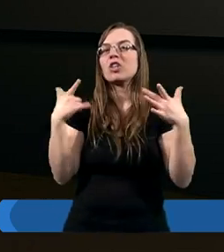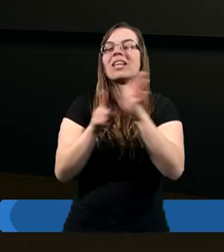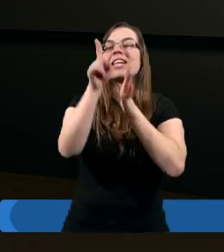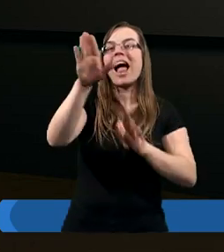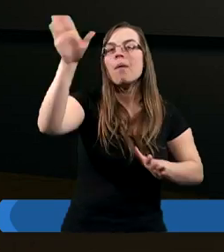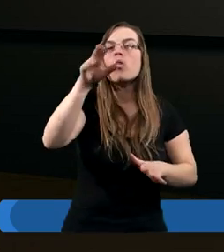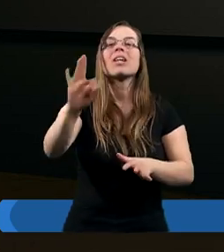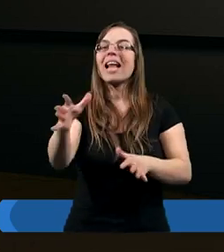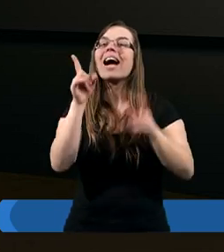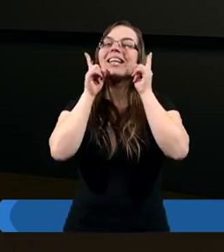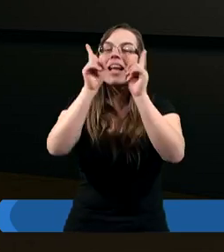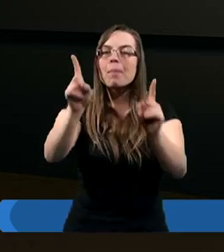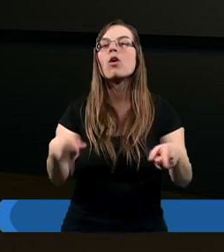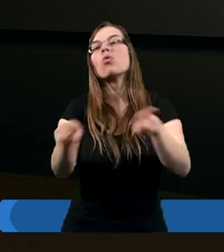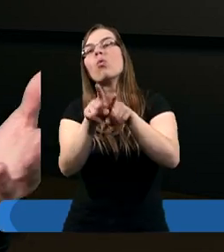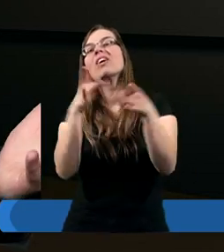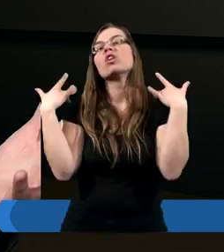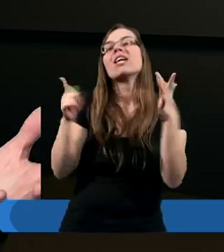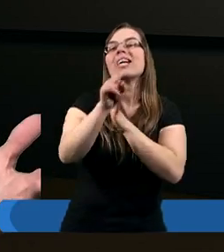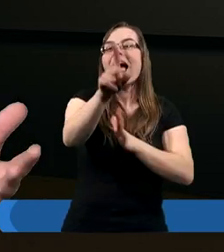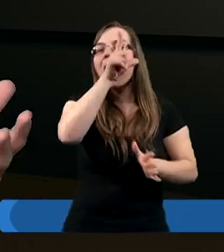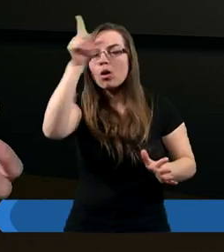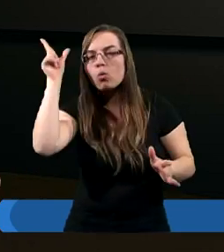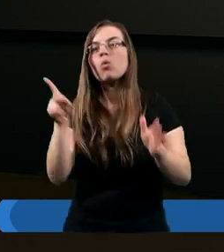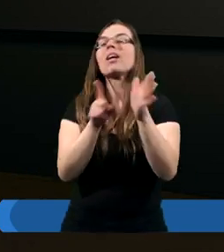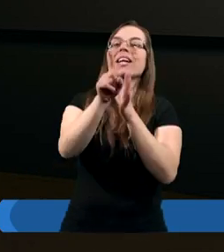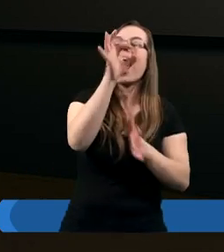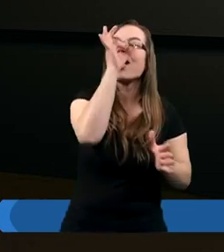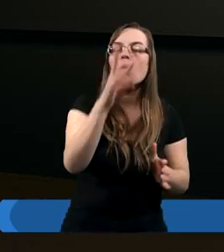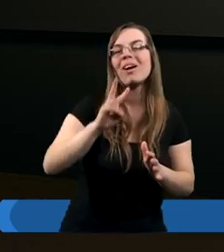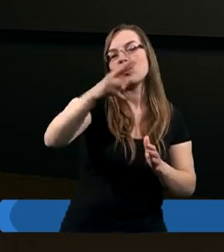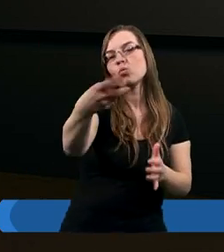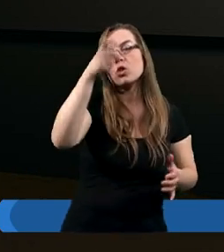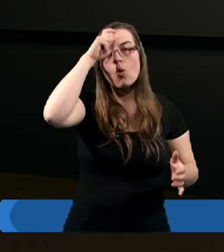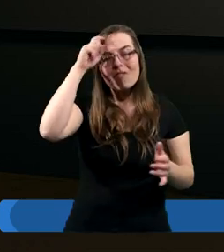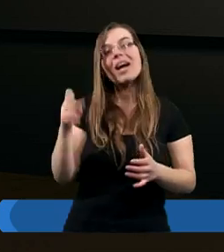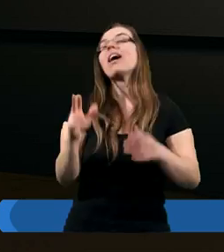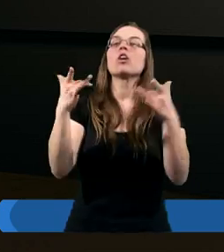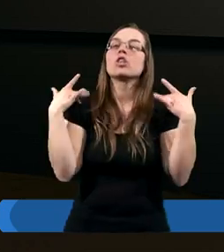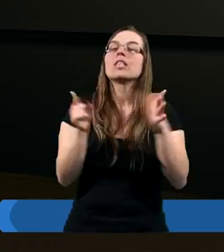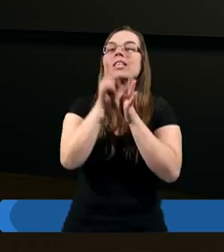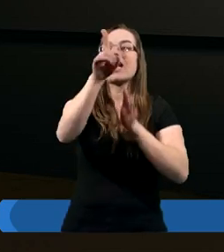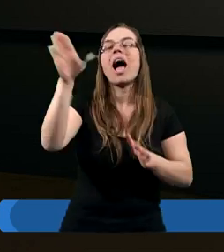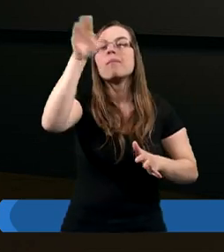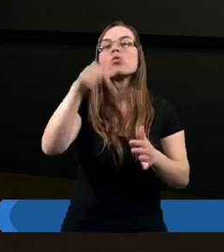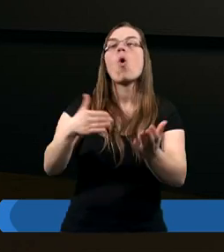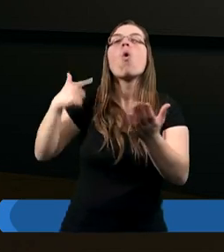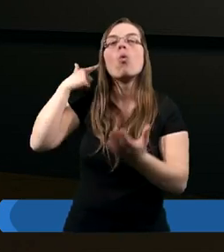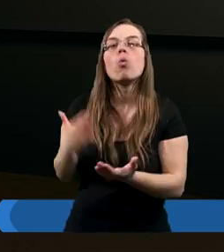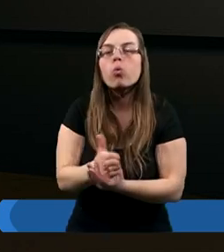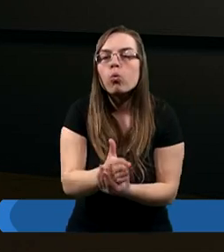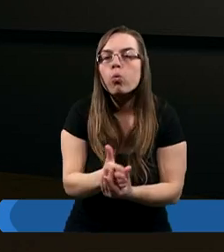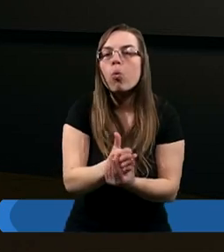jest tak naprawdę również życie dla ludzi, dla dobra drugiego człowieka. Życie dla Boga to